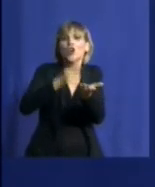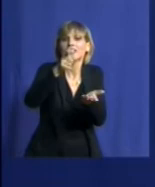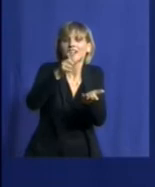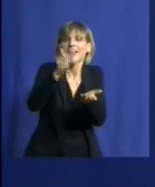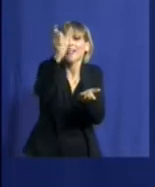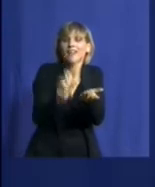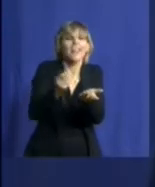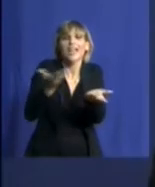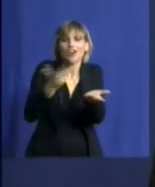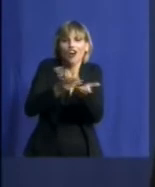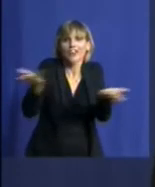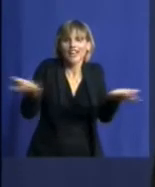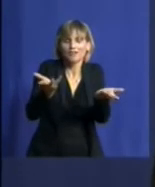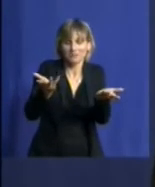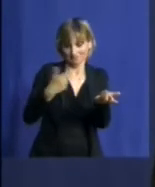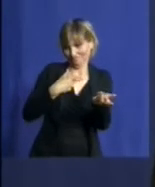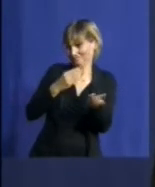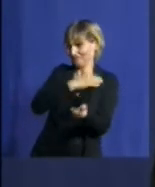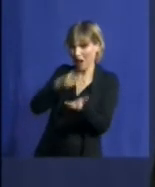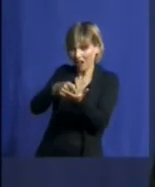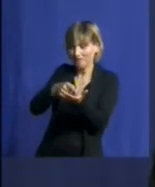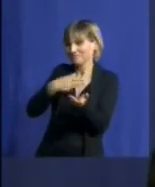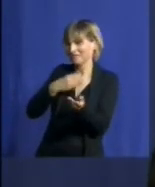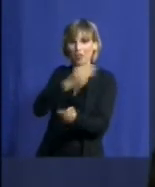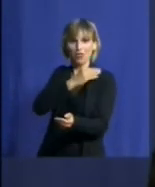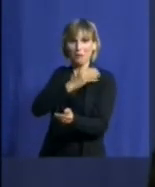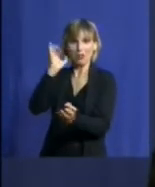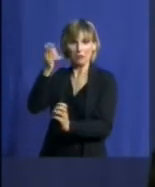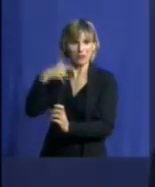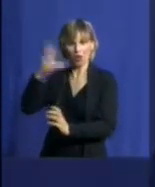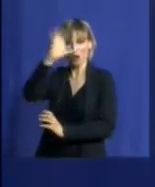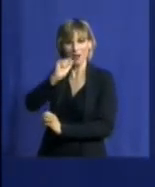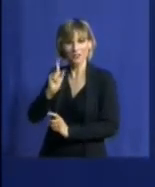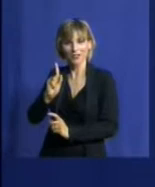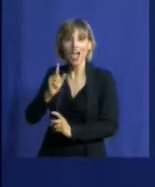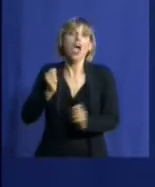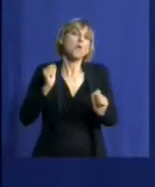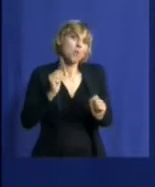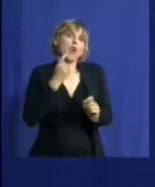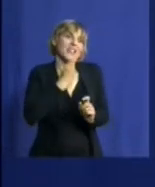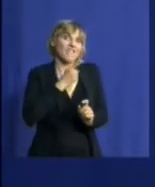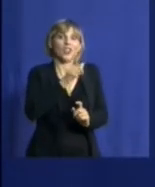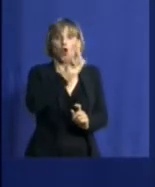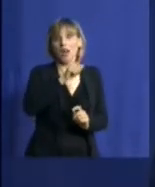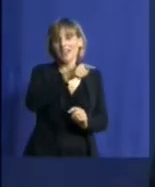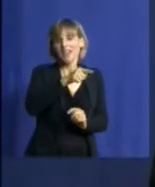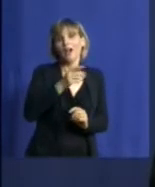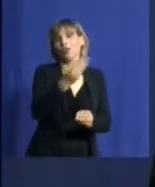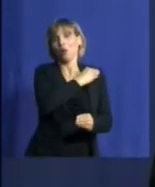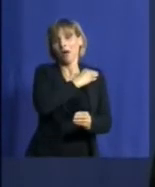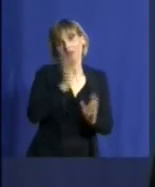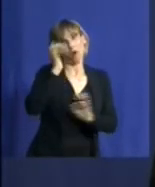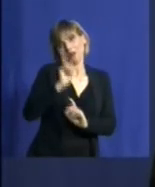orecchino? È una domanda complicata, che non ho capito. Quindi il difetto di lì potrebbe essere non fare domande complicate.